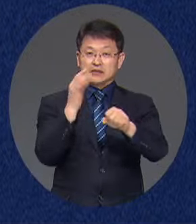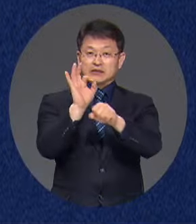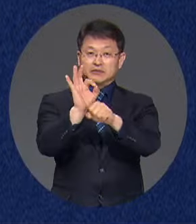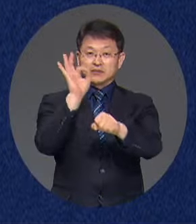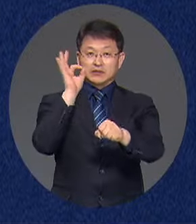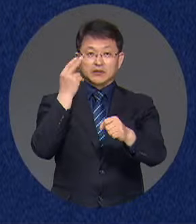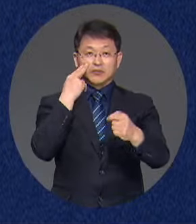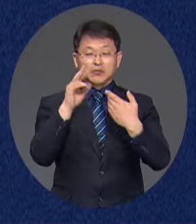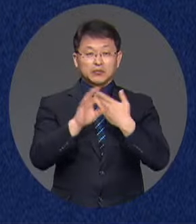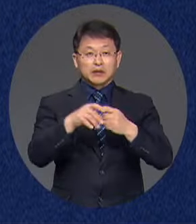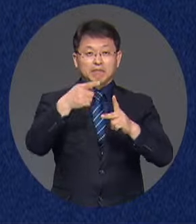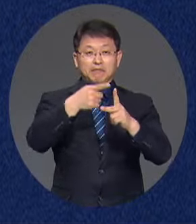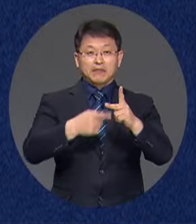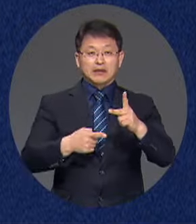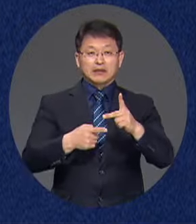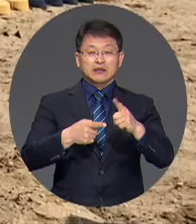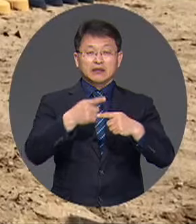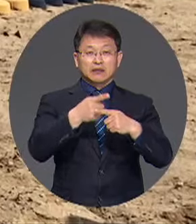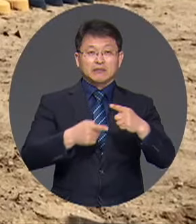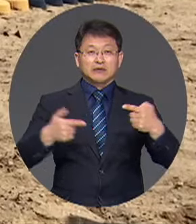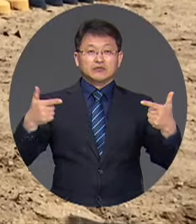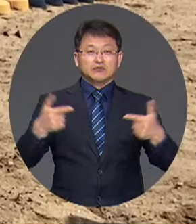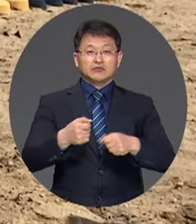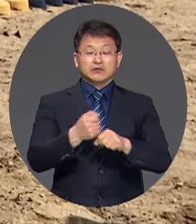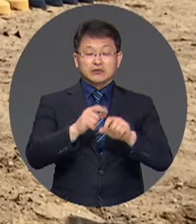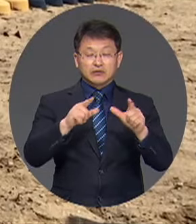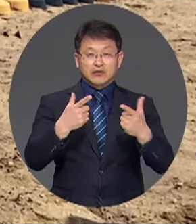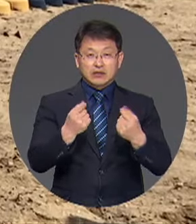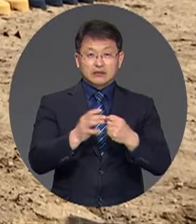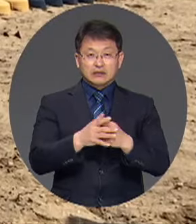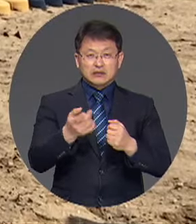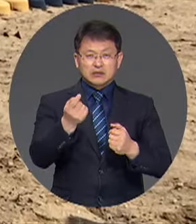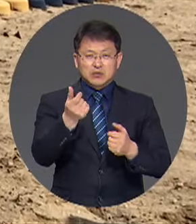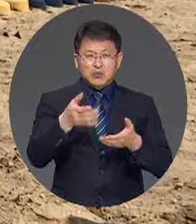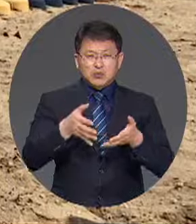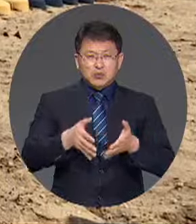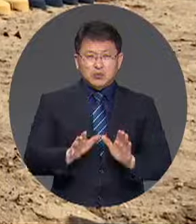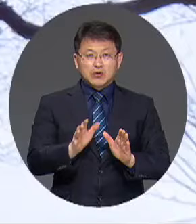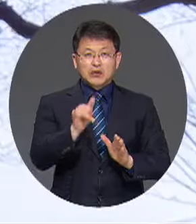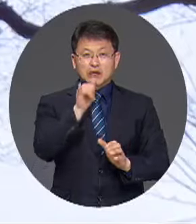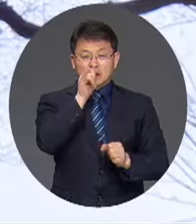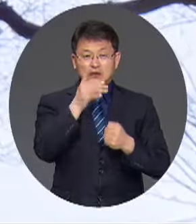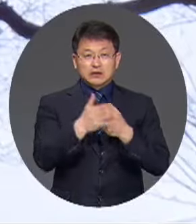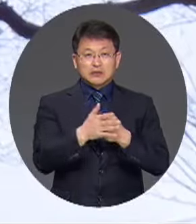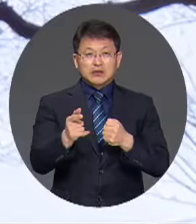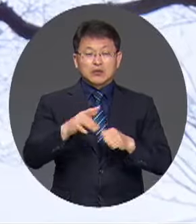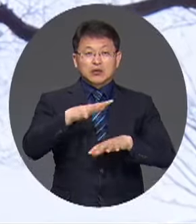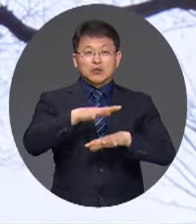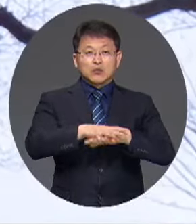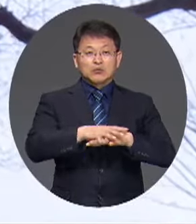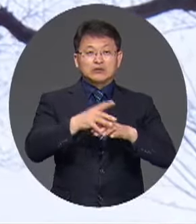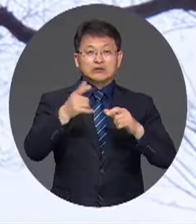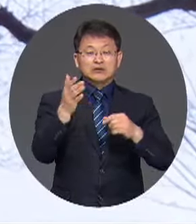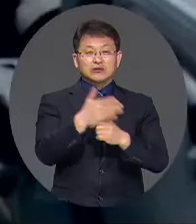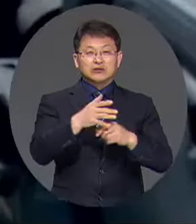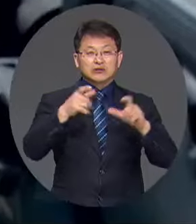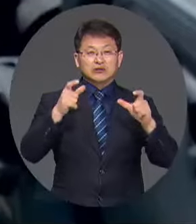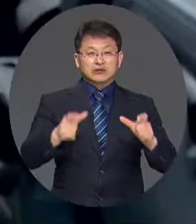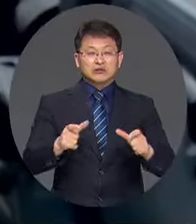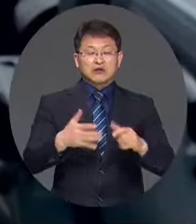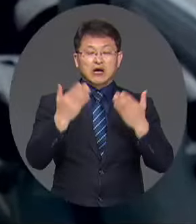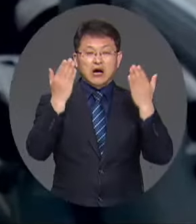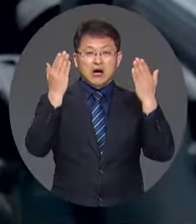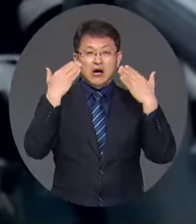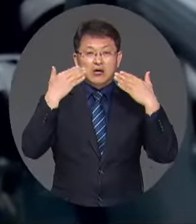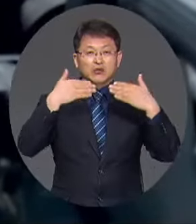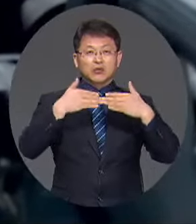전보다 무려 절반 넘게 줄었습니다. 이처럼 저출생 현상이 계속되면서 특히 농어촌 지역의 작은 학교들은